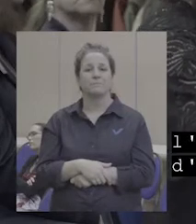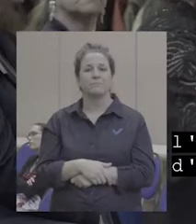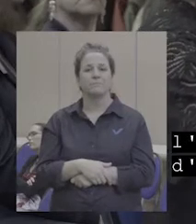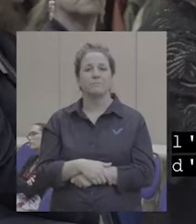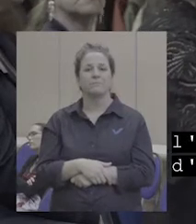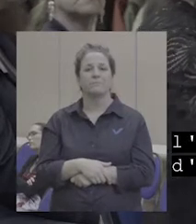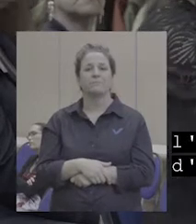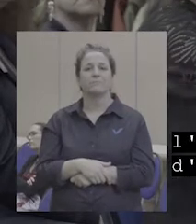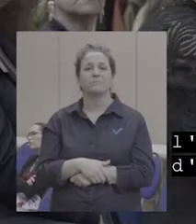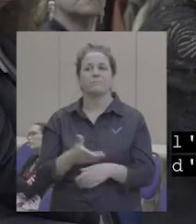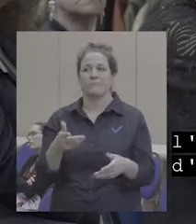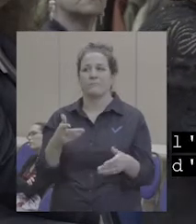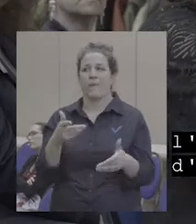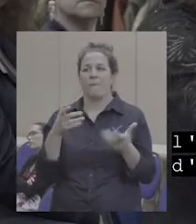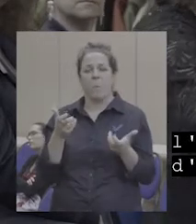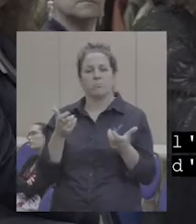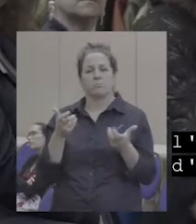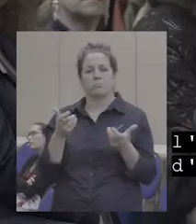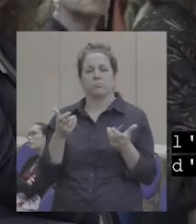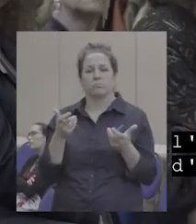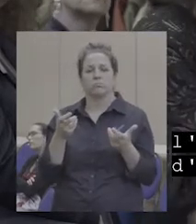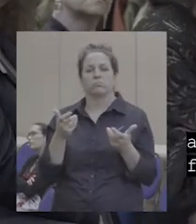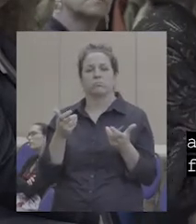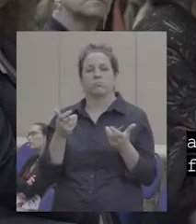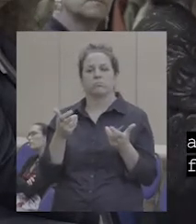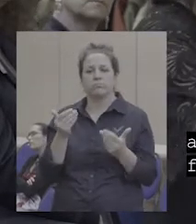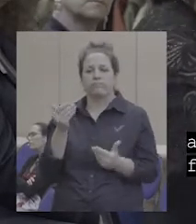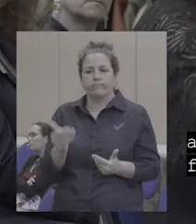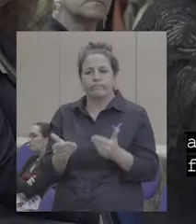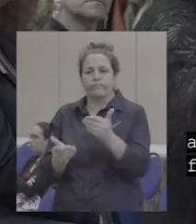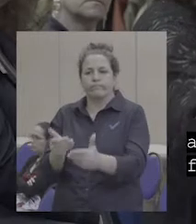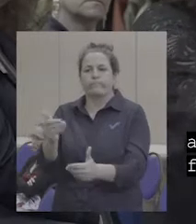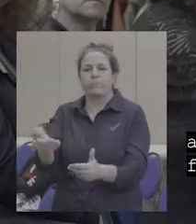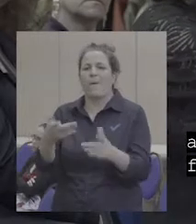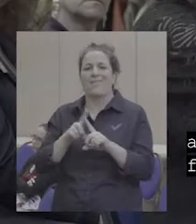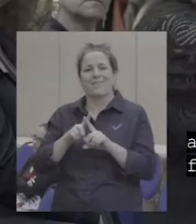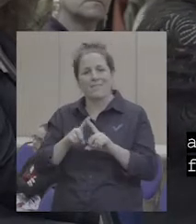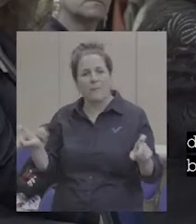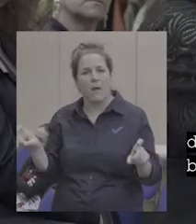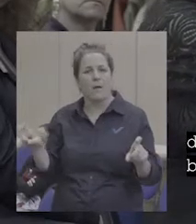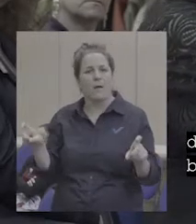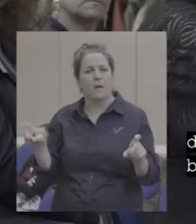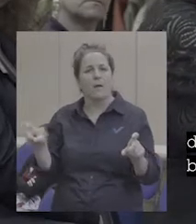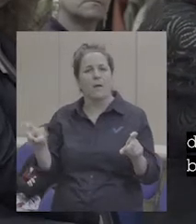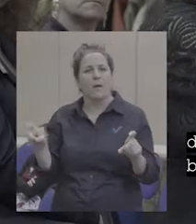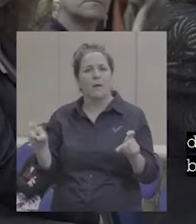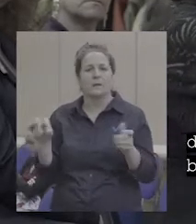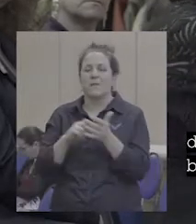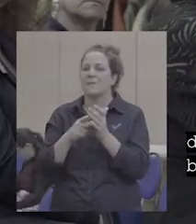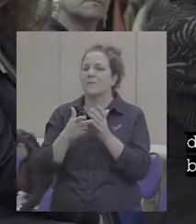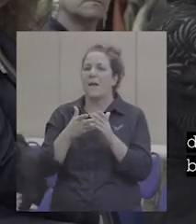l'approche d'intervention, c'est d'avoir vraiment une gradation au niveau d'une variété de formules. On passe